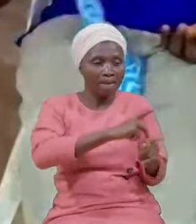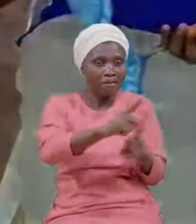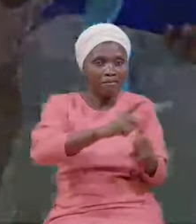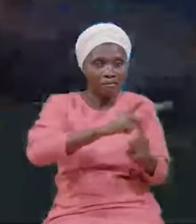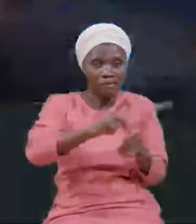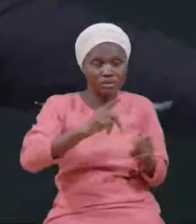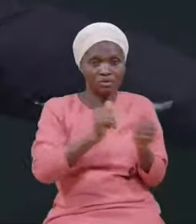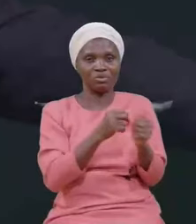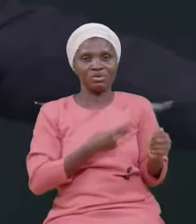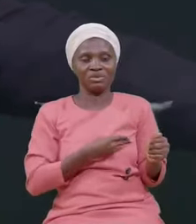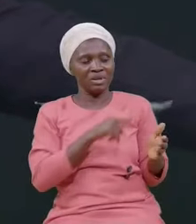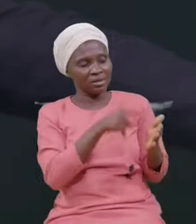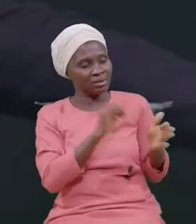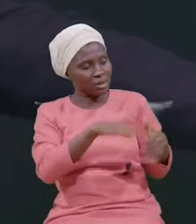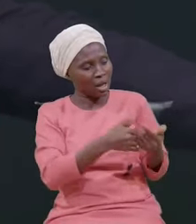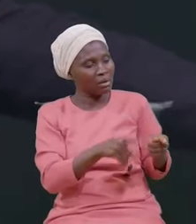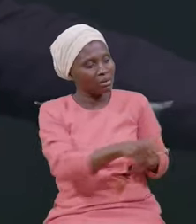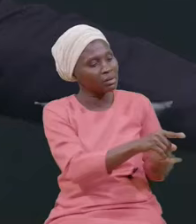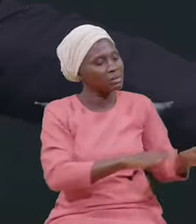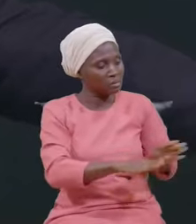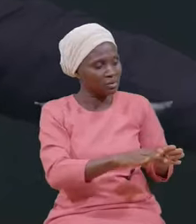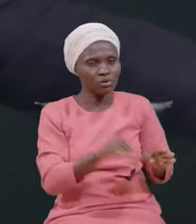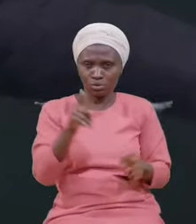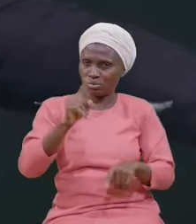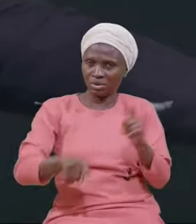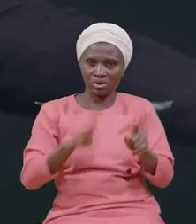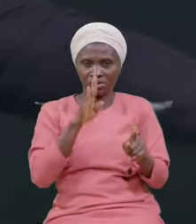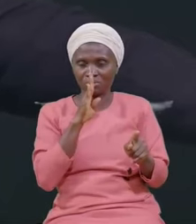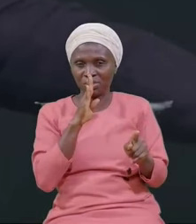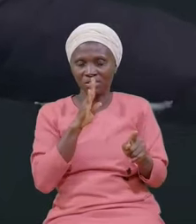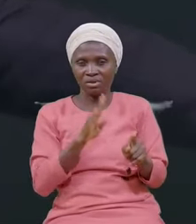Non, tu ne peux pas être semblable à eux.